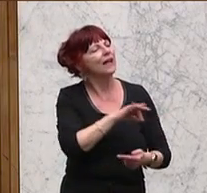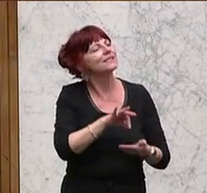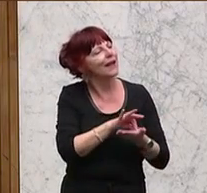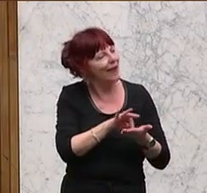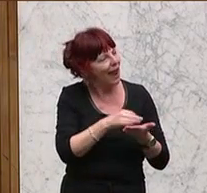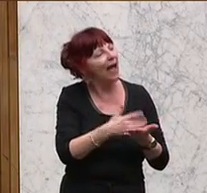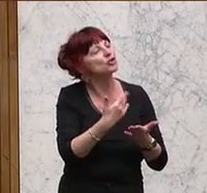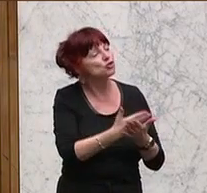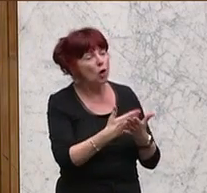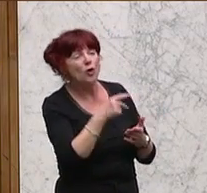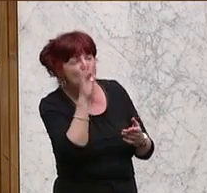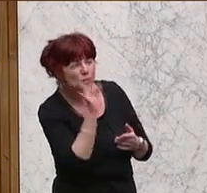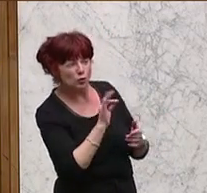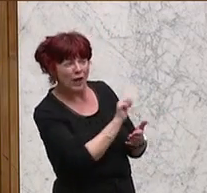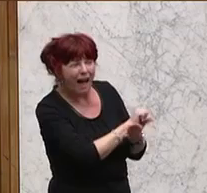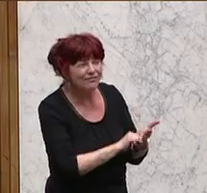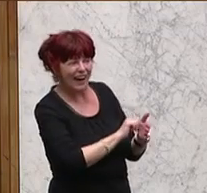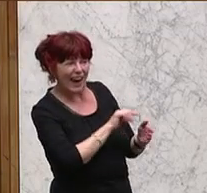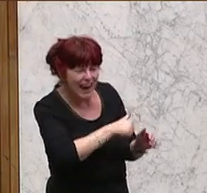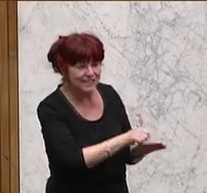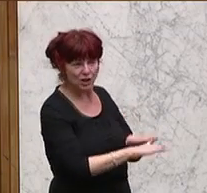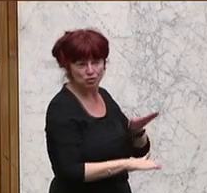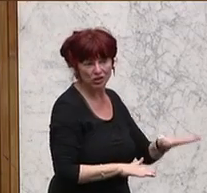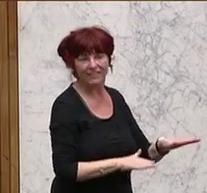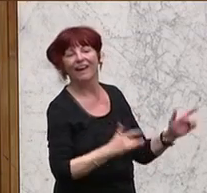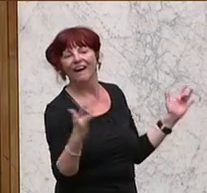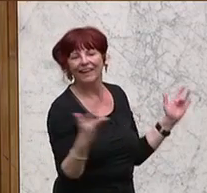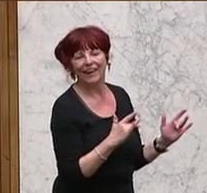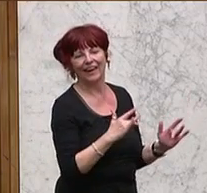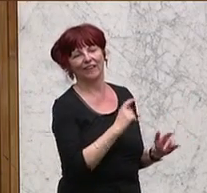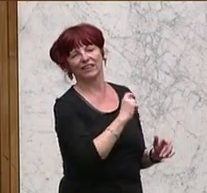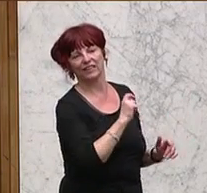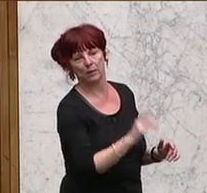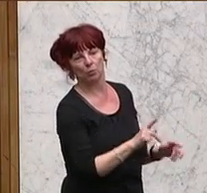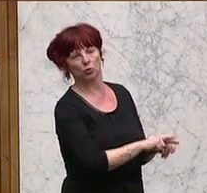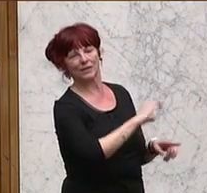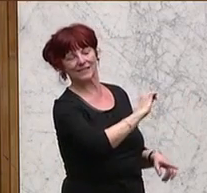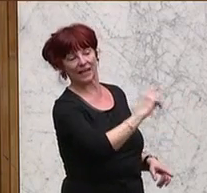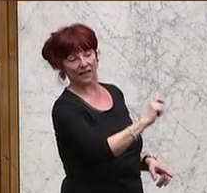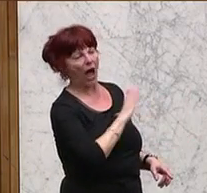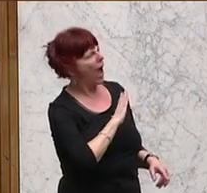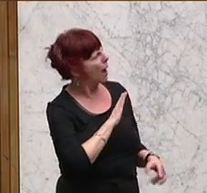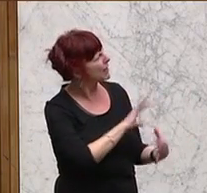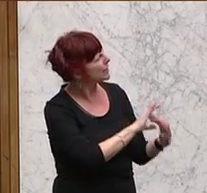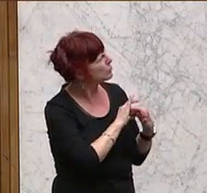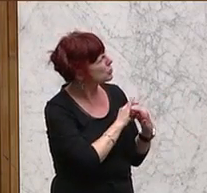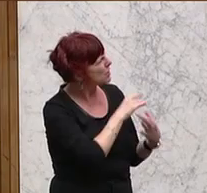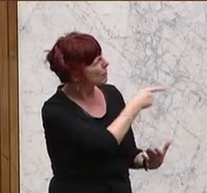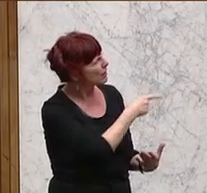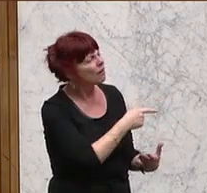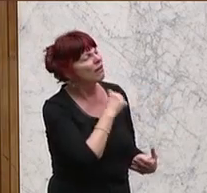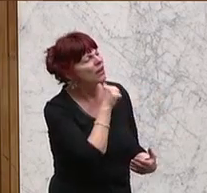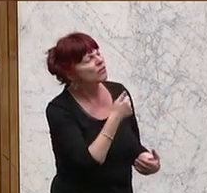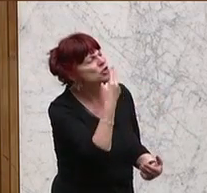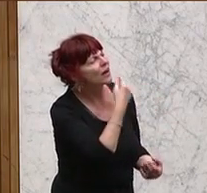TTIP-CETA abzulehnen. Aber was ich in dem Zusammenhang überhaupt nicht verstehen kann und nicht nachvollziehen kann, ist die leere